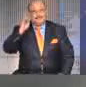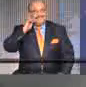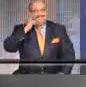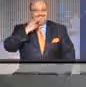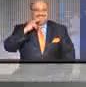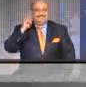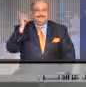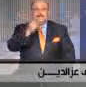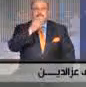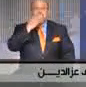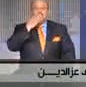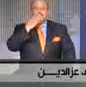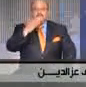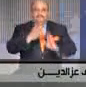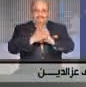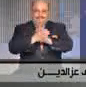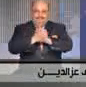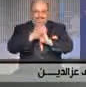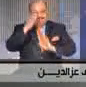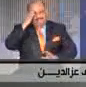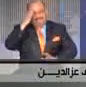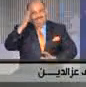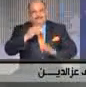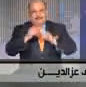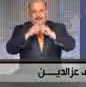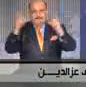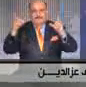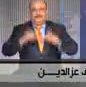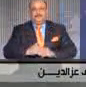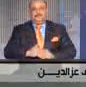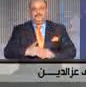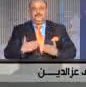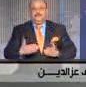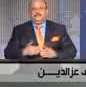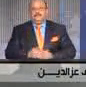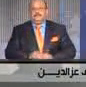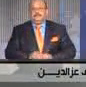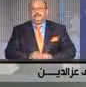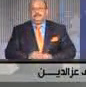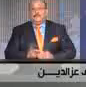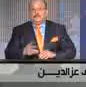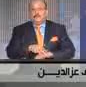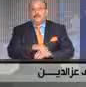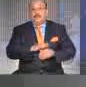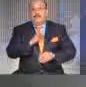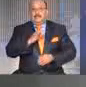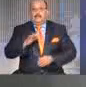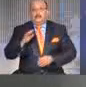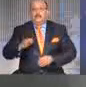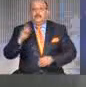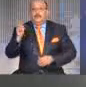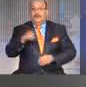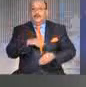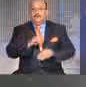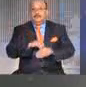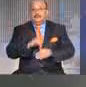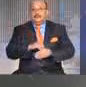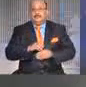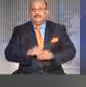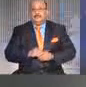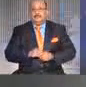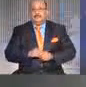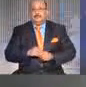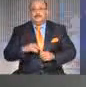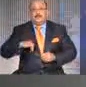السلام عليكم مشاهدينا الكرام، ومرحبا بكم لمتابعة نشرة أخبار المساء الأولى على الوطنية الأولى. بعث عدد من شباب ولاية تطاوين